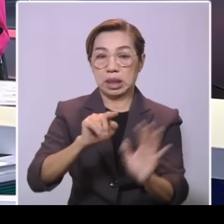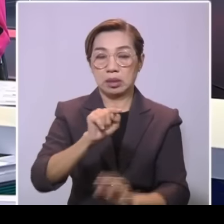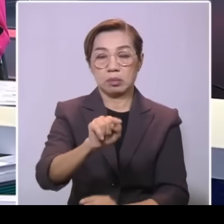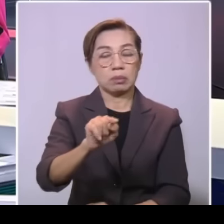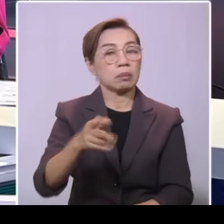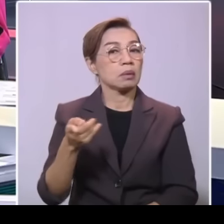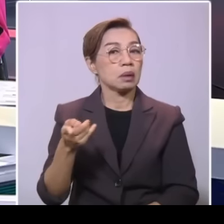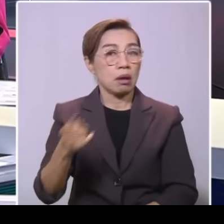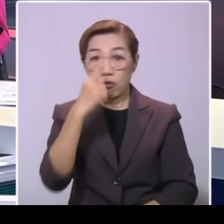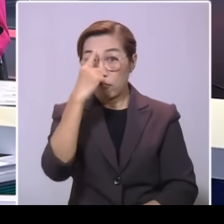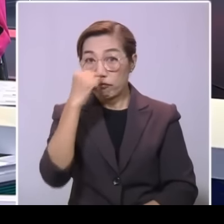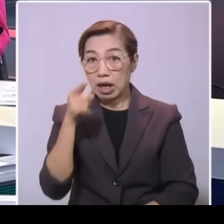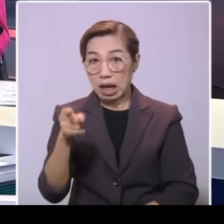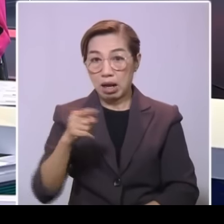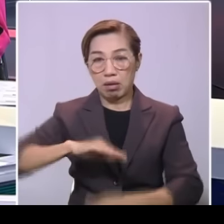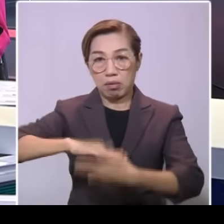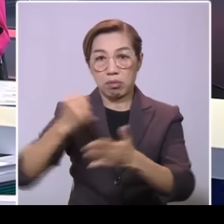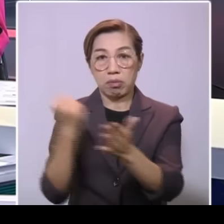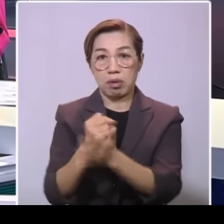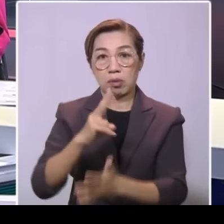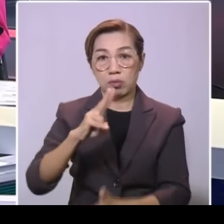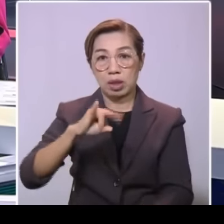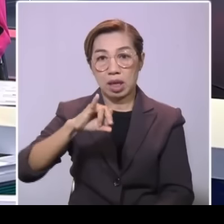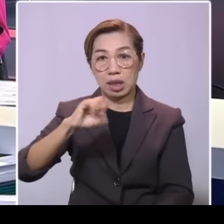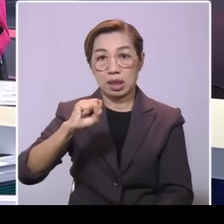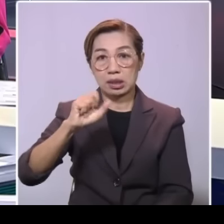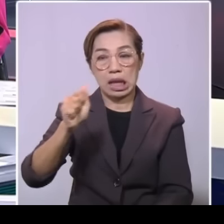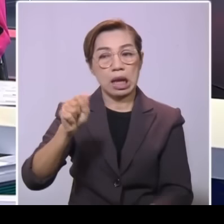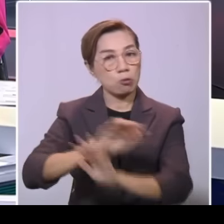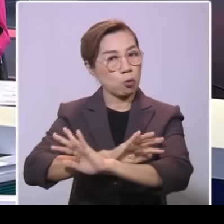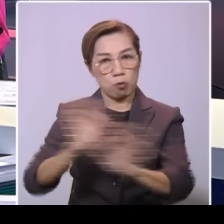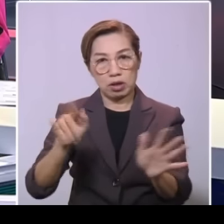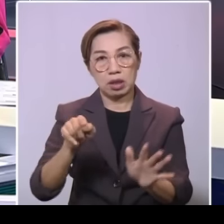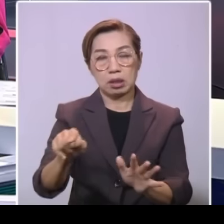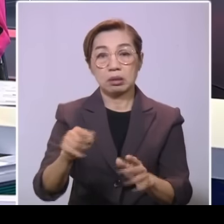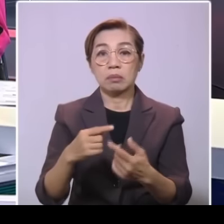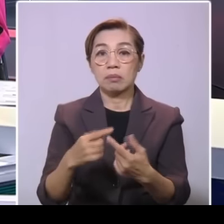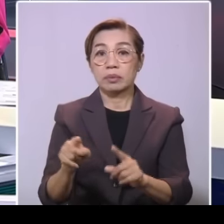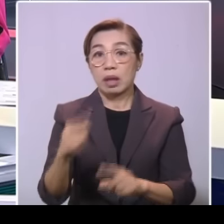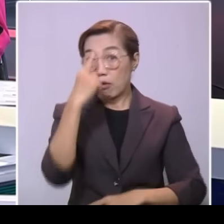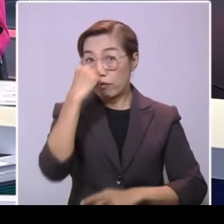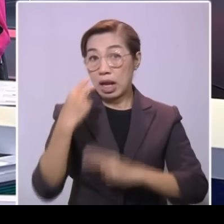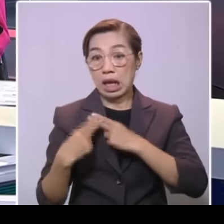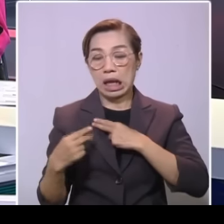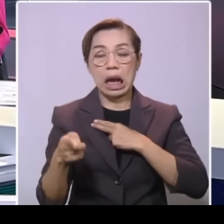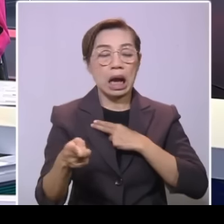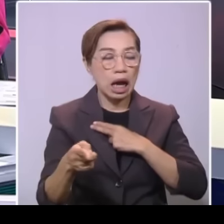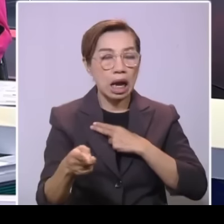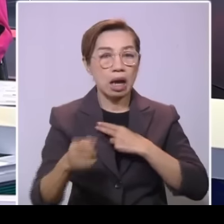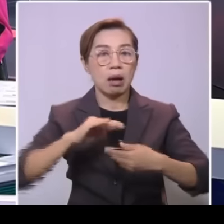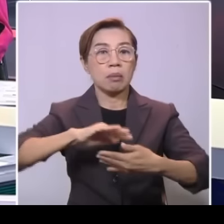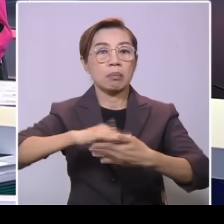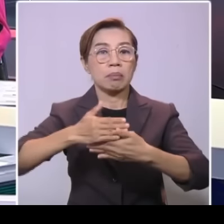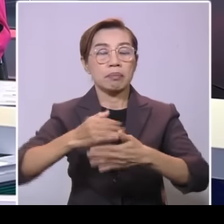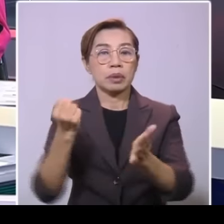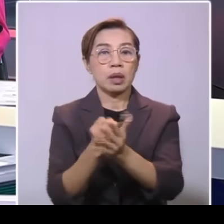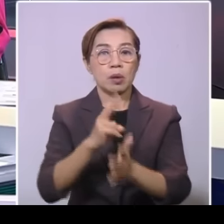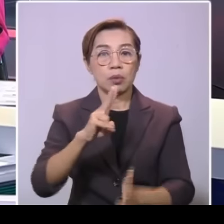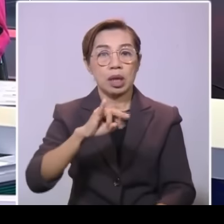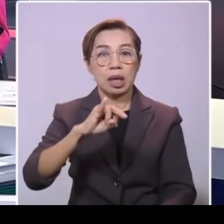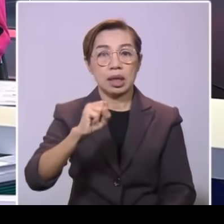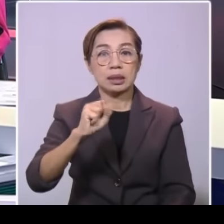พิกถอนวีซ่าฝรั่งชาวสวิตคนนี้นะฮะแต่ว่าตัวฝรั่งเองคือเขาถือวีซ่าแบบประกอบธุรกิจเดี๋ยวมันจะ